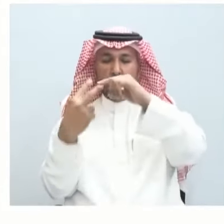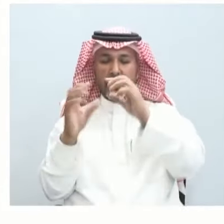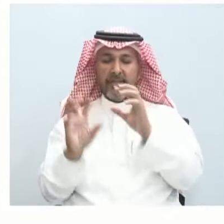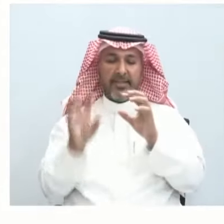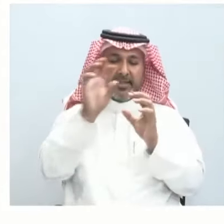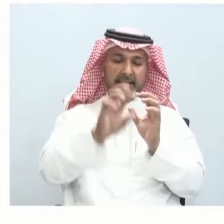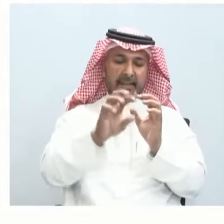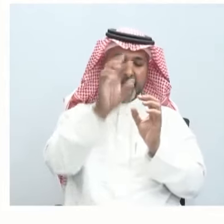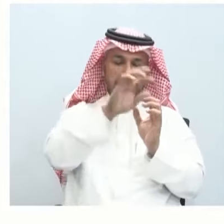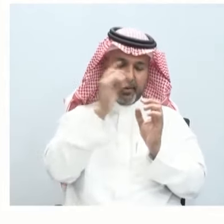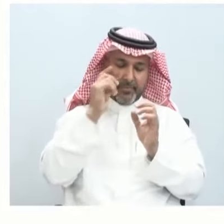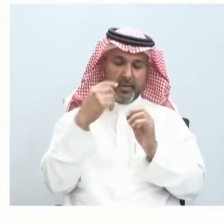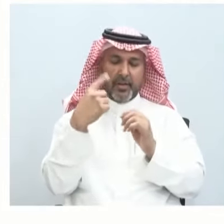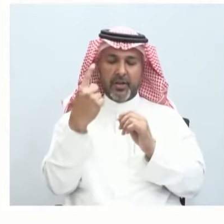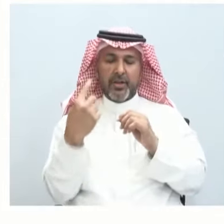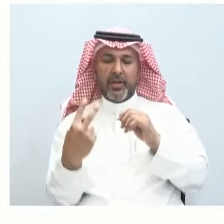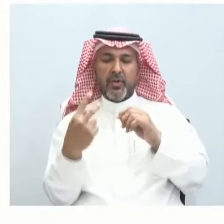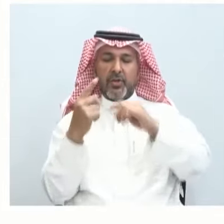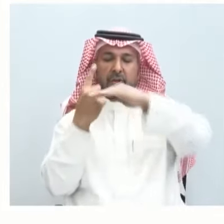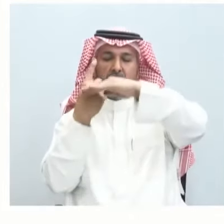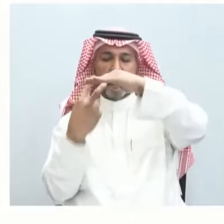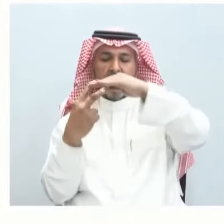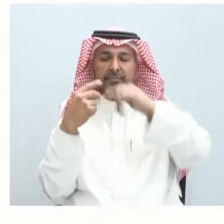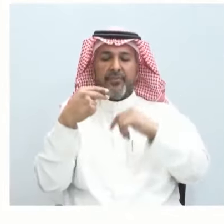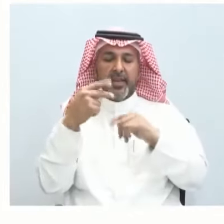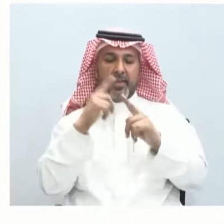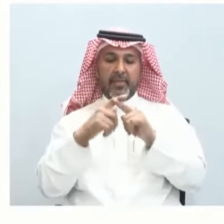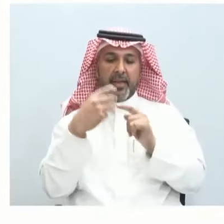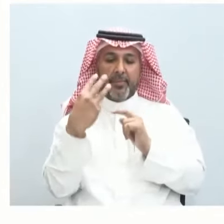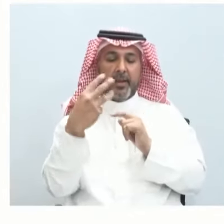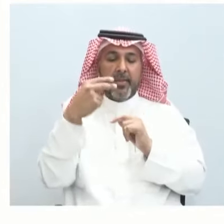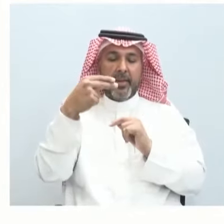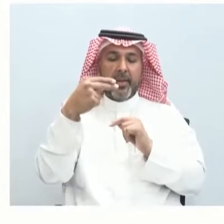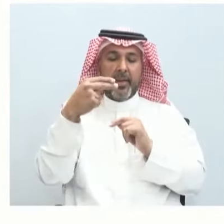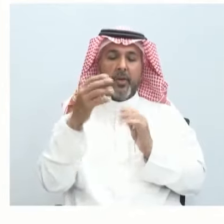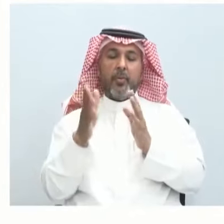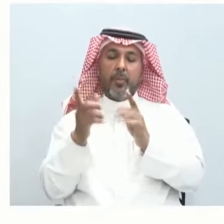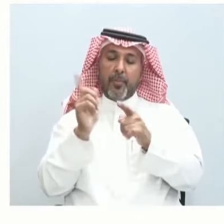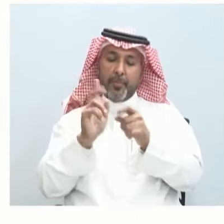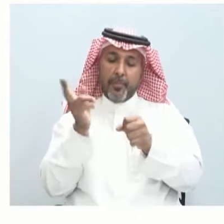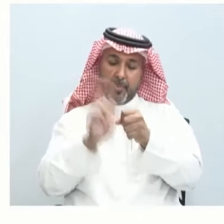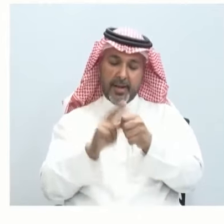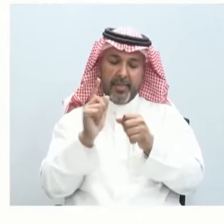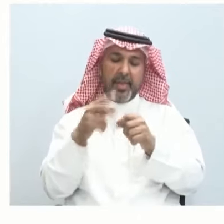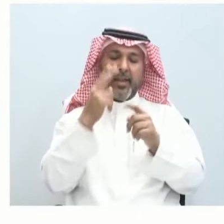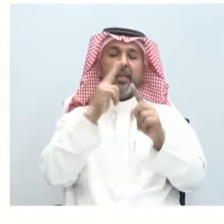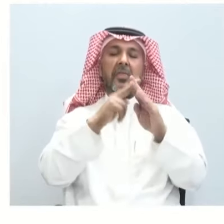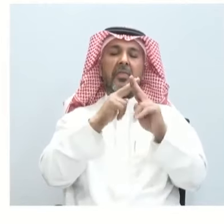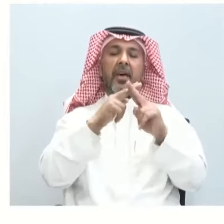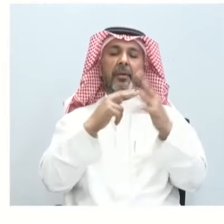نضرب نص عين مضروبه في ثلاثه عين ثم نقوم باجراء عمليه الضرب نصف عين مضروبه فيه 5